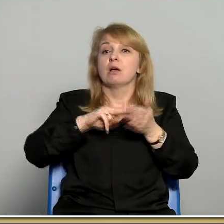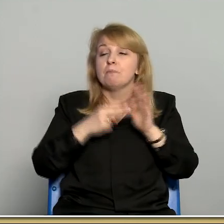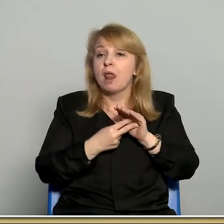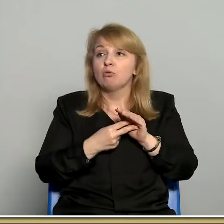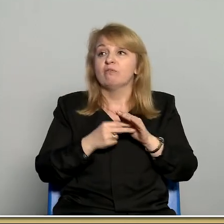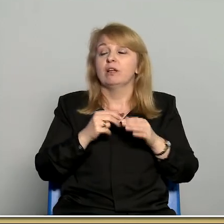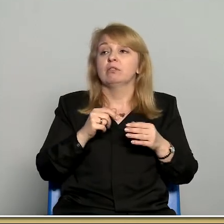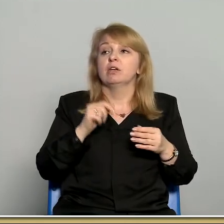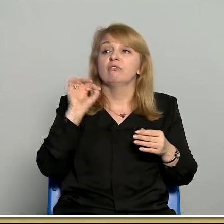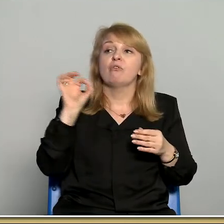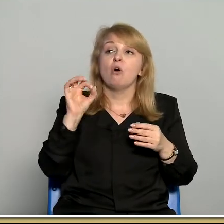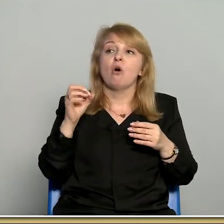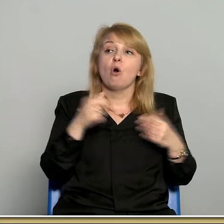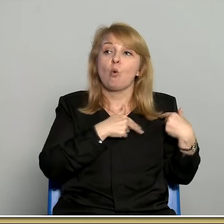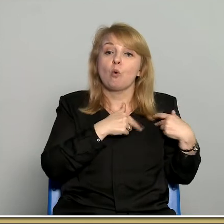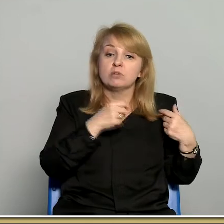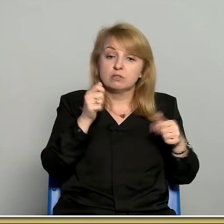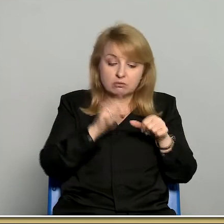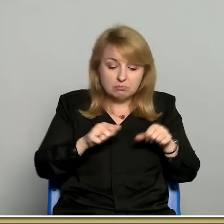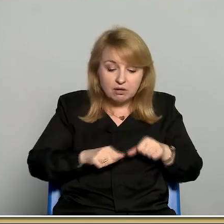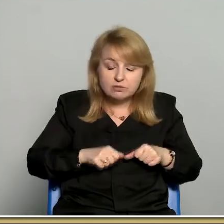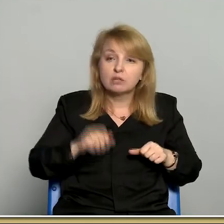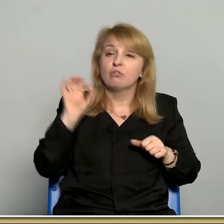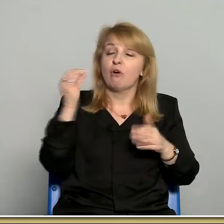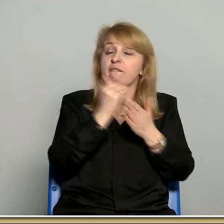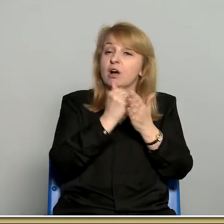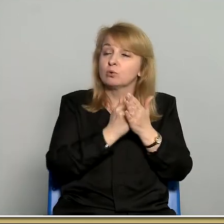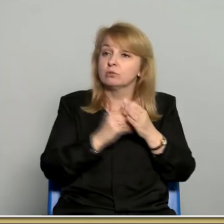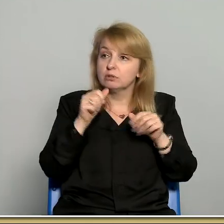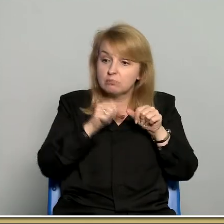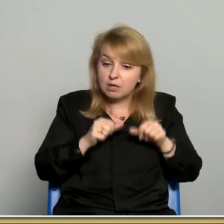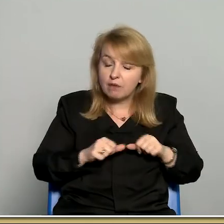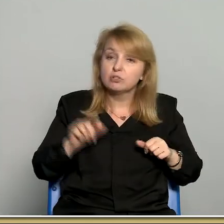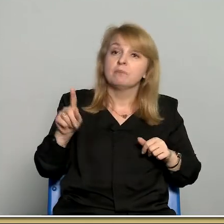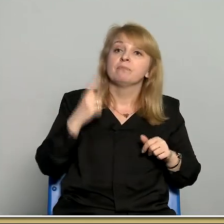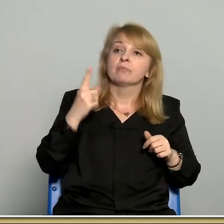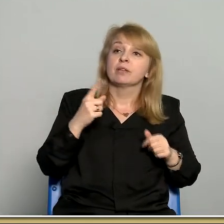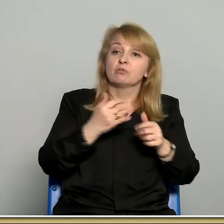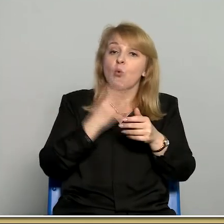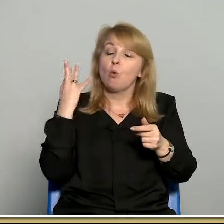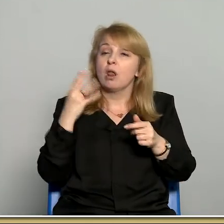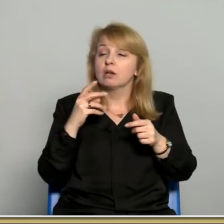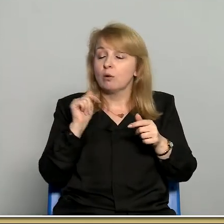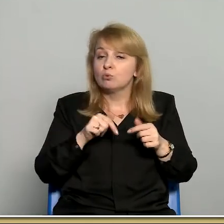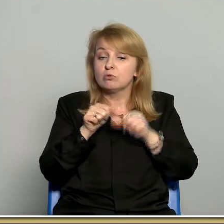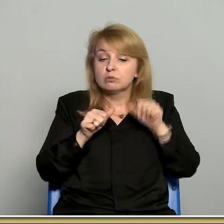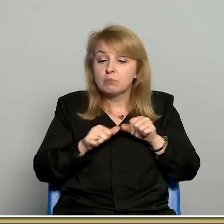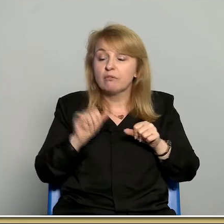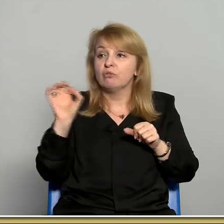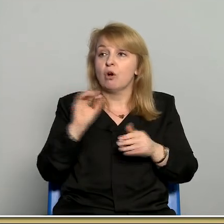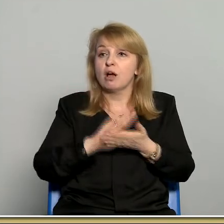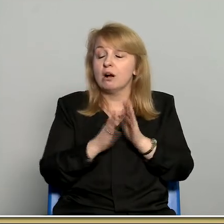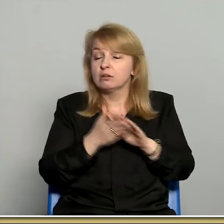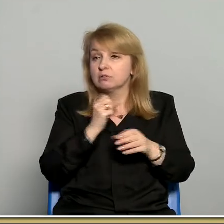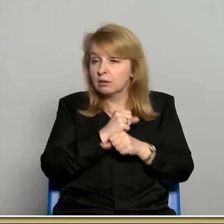Monitorujący, który przyjmie kryteria w pierwszej kolejności właśnie dla tych zagadnień, które wiążą się z rynkiem pracy, tak